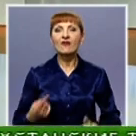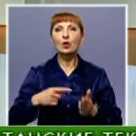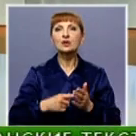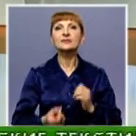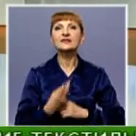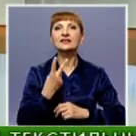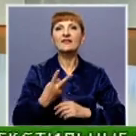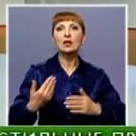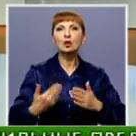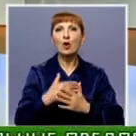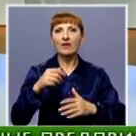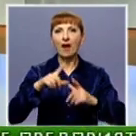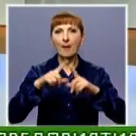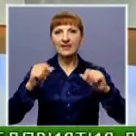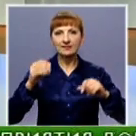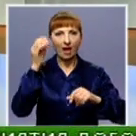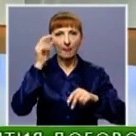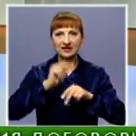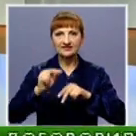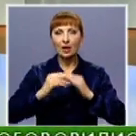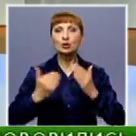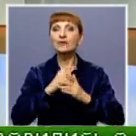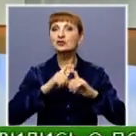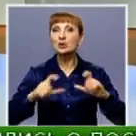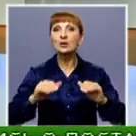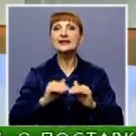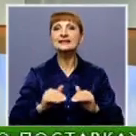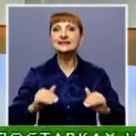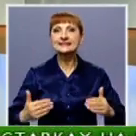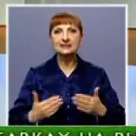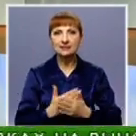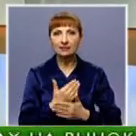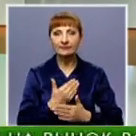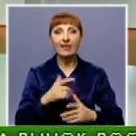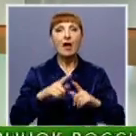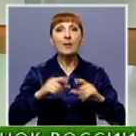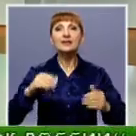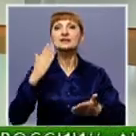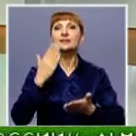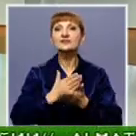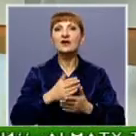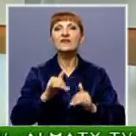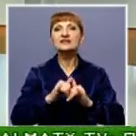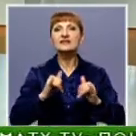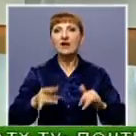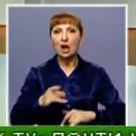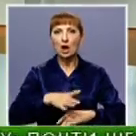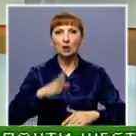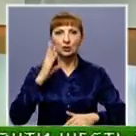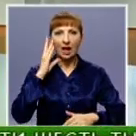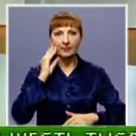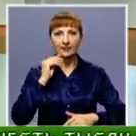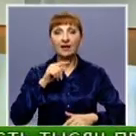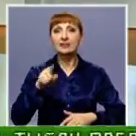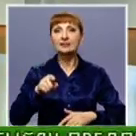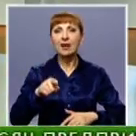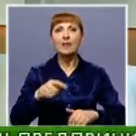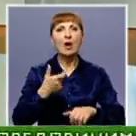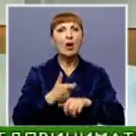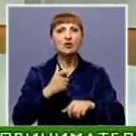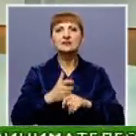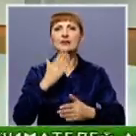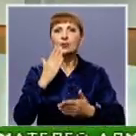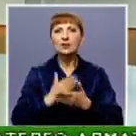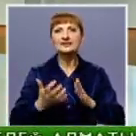В мегаполисе появились два новых объекта образования – новая школа и новый детский сад. Объекты расположились в развивающихся районах Алматы, там,